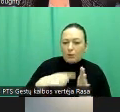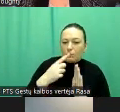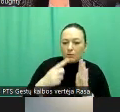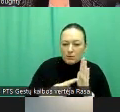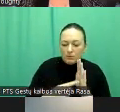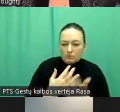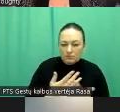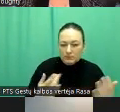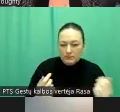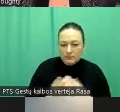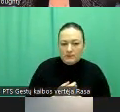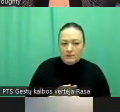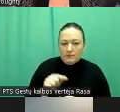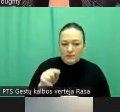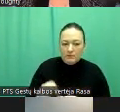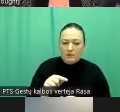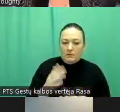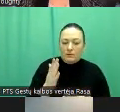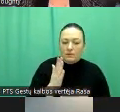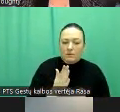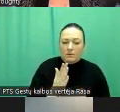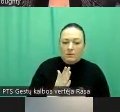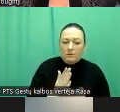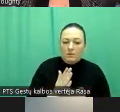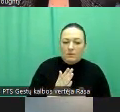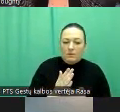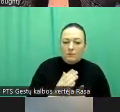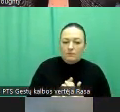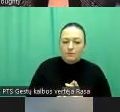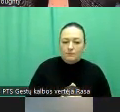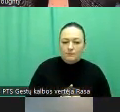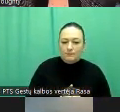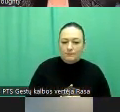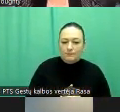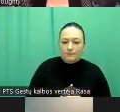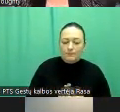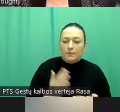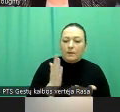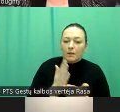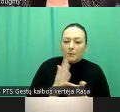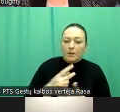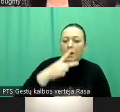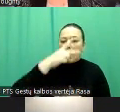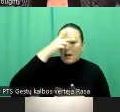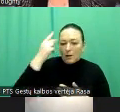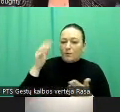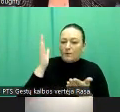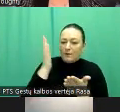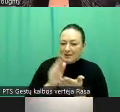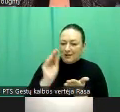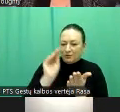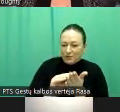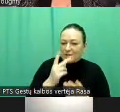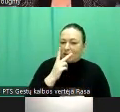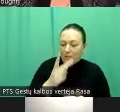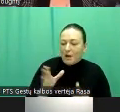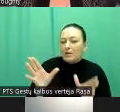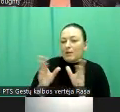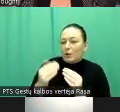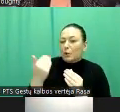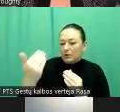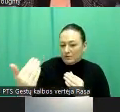čia jis nurodė tik kelias šalis, bet išskirtų šalių daug daugiau. Na, tarp jų yra Lietuva, kaip matote, štai šiandien mes ir dirbame su